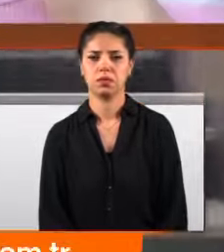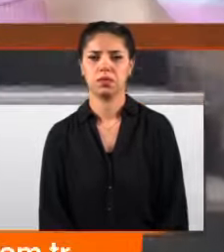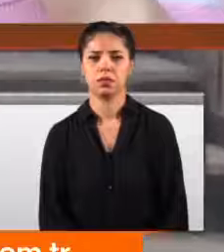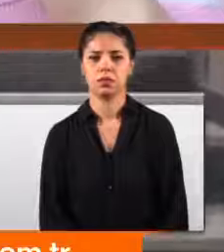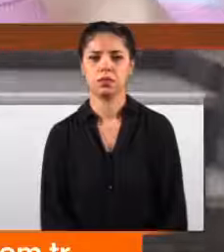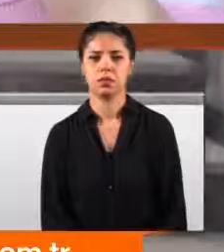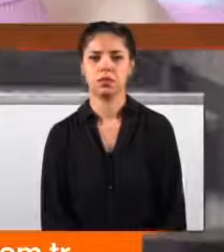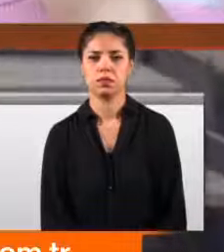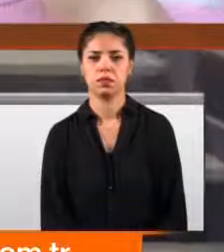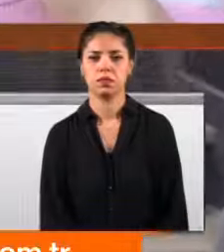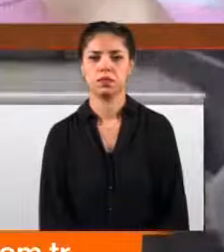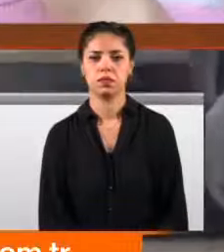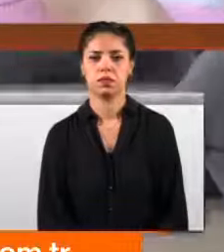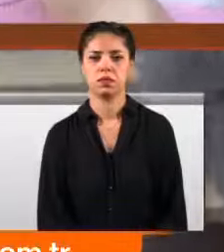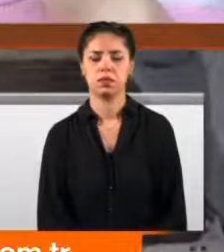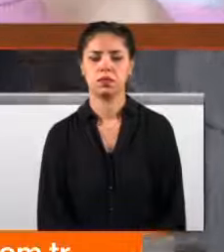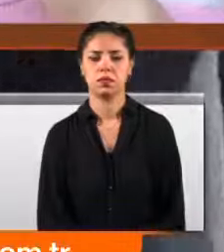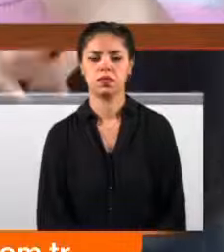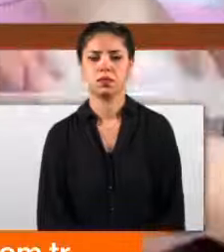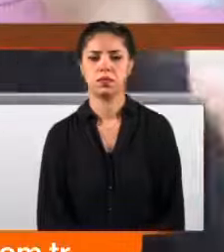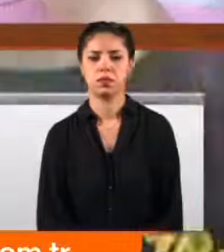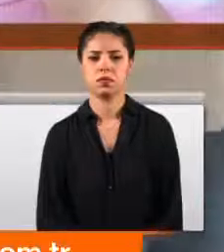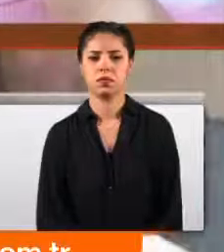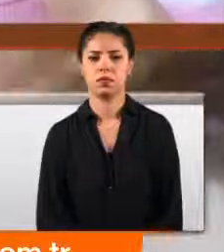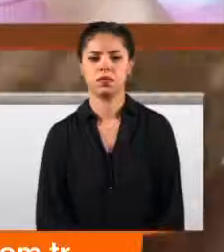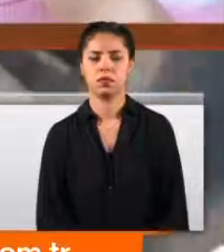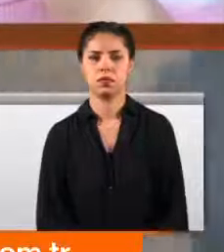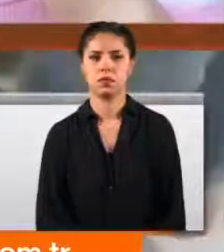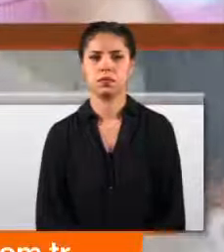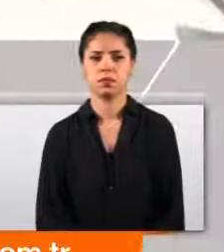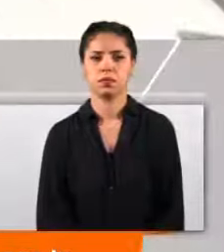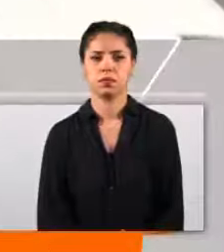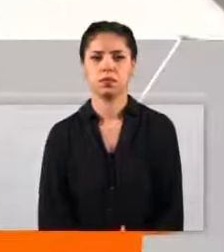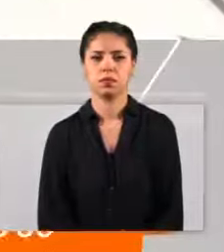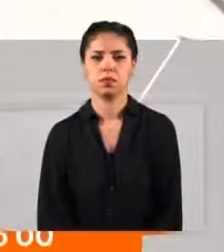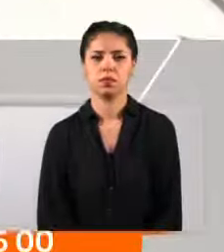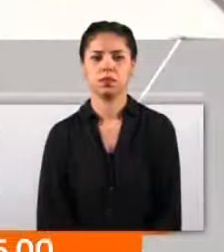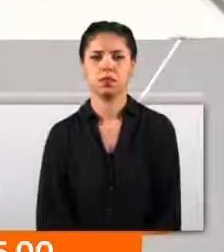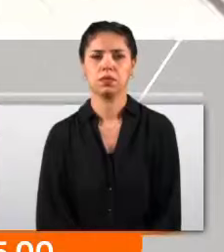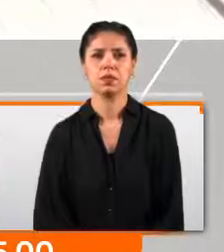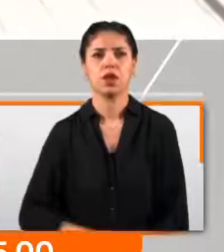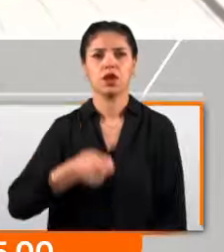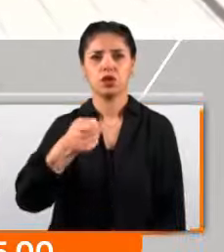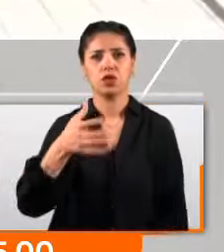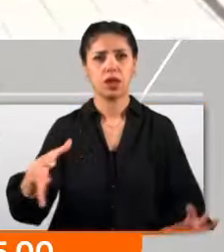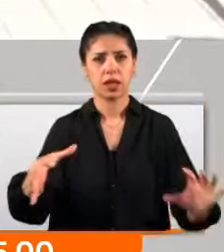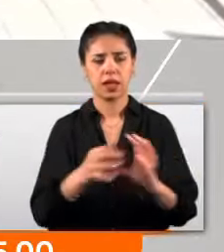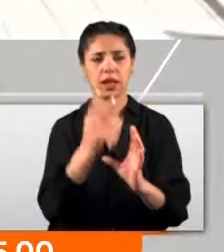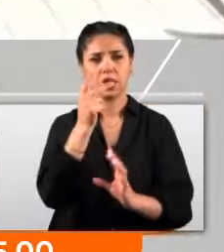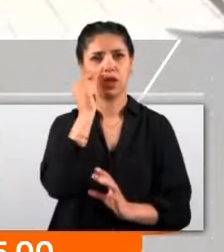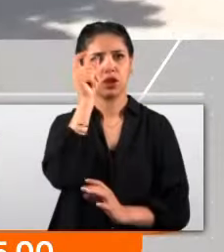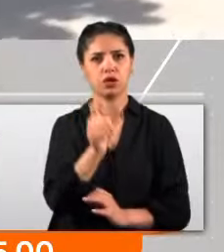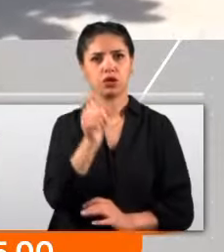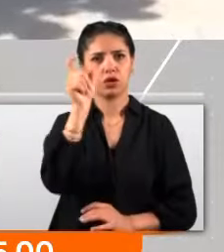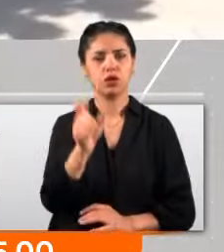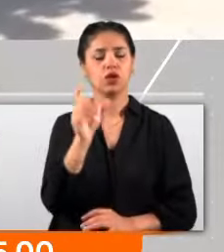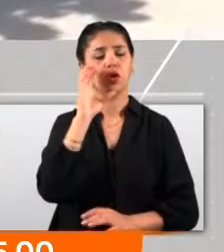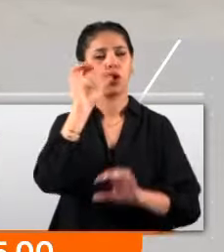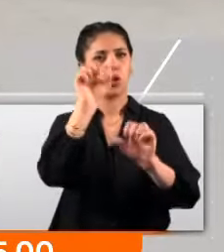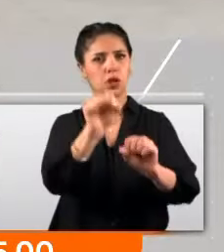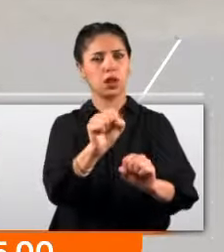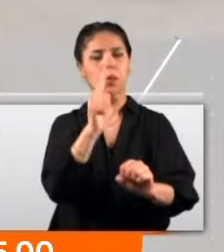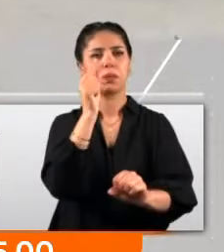attınız? Nasıl denize attınız? Siz mi öldürdünüz? Hayır. Korkunç cinayetle ilgili 2 kişi gözaltına alınmış,